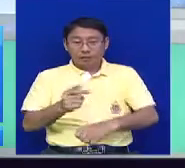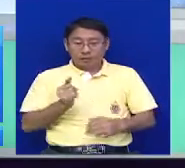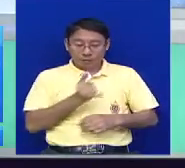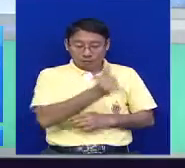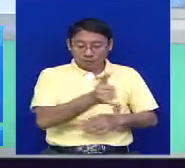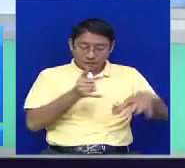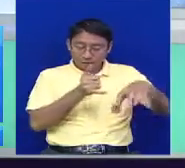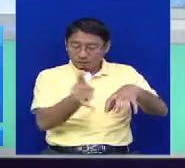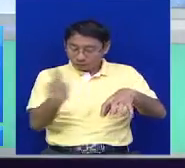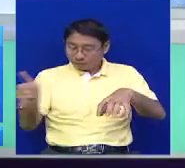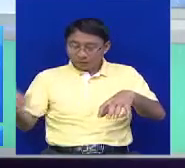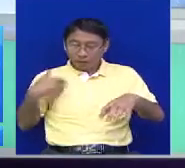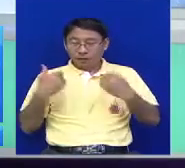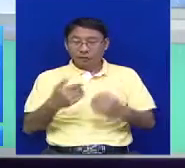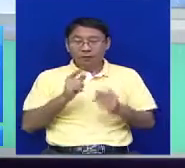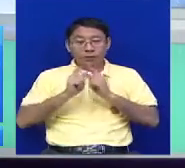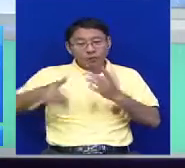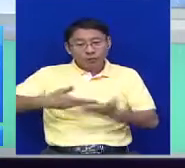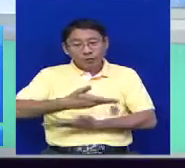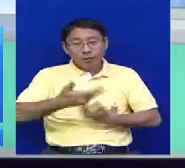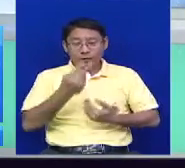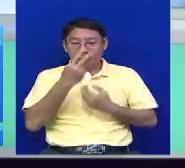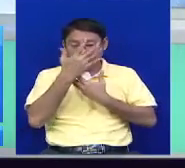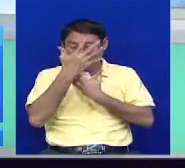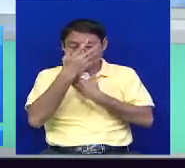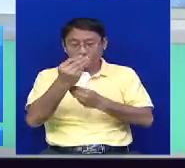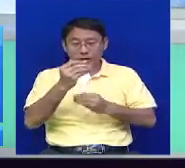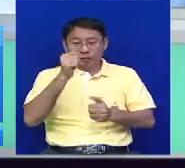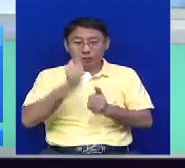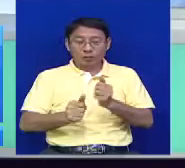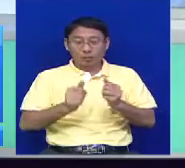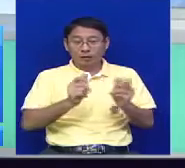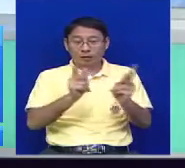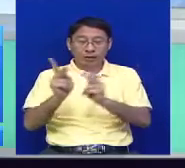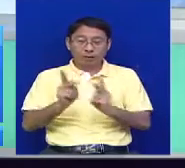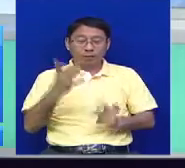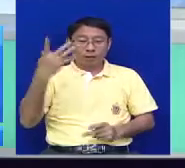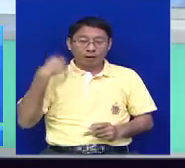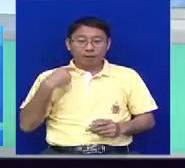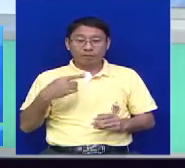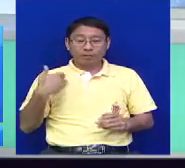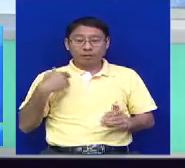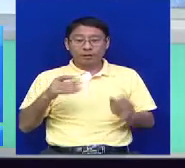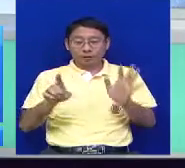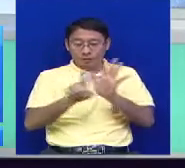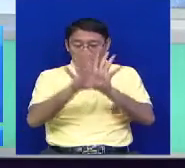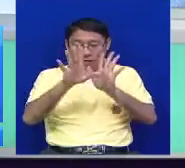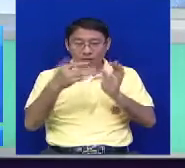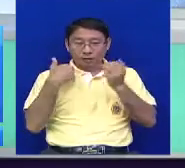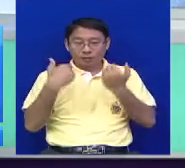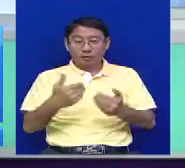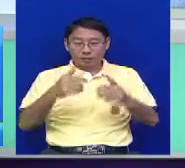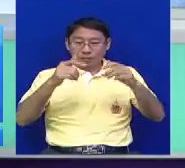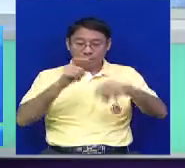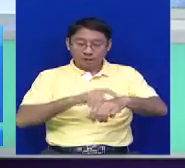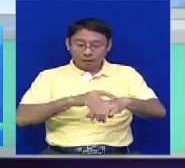ได ้ใช่แล้วก็พูดคุยทุกบูธนะคะคือท่านให้ความสนใจกับทุกกิจกรรมเมื่อวานนี้พอมี1บูธก็เลยทำให้ร่นระยะเวลาลงไ